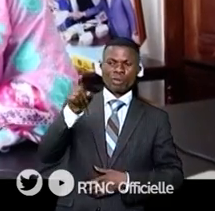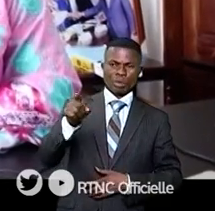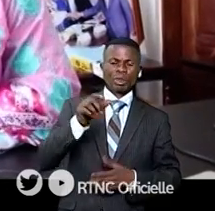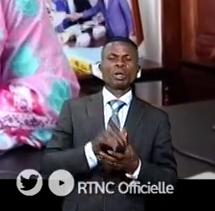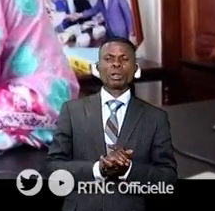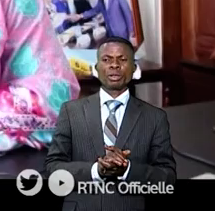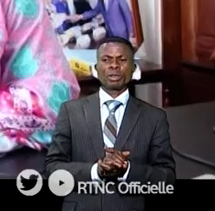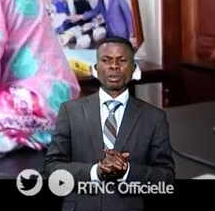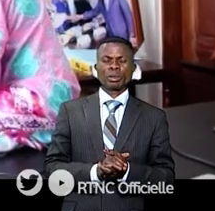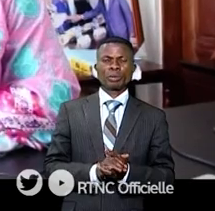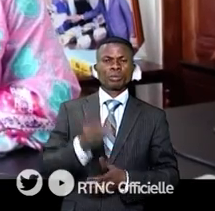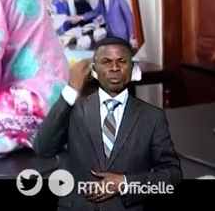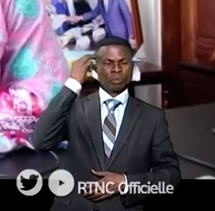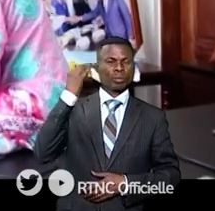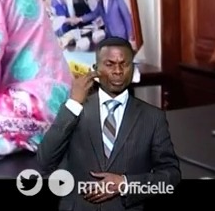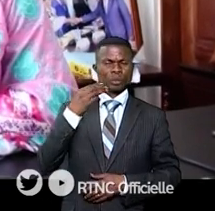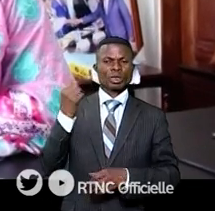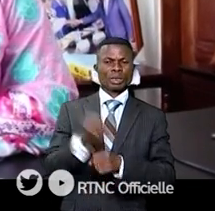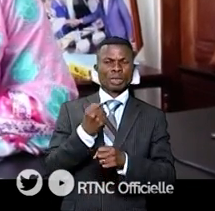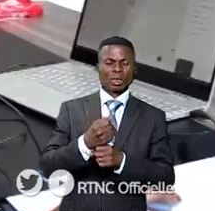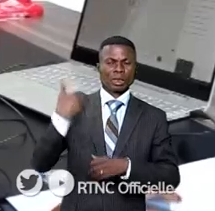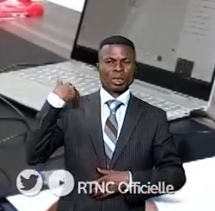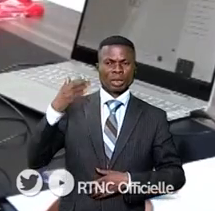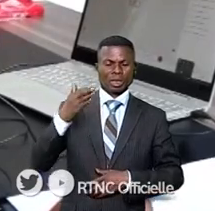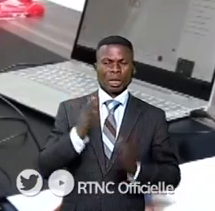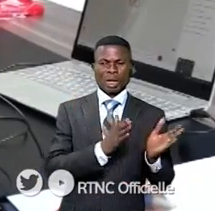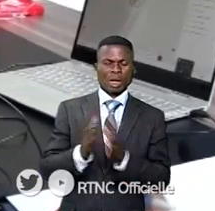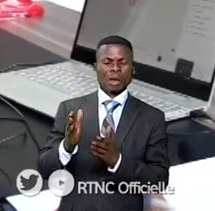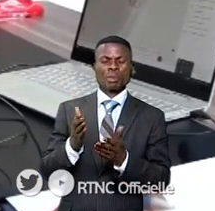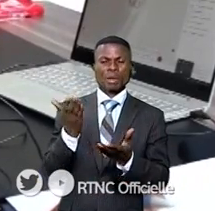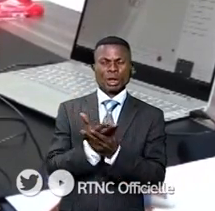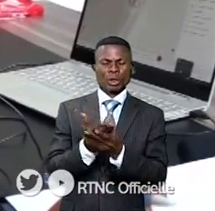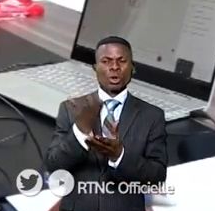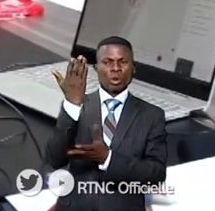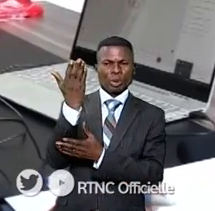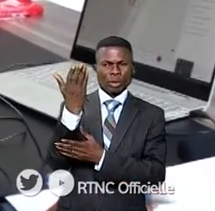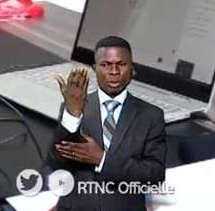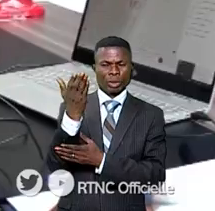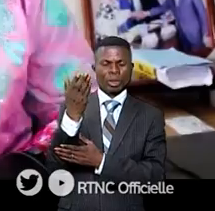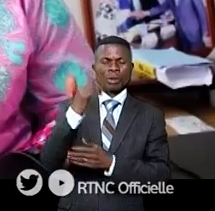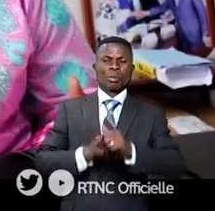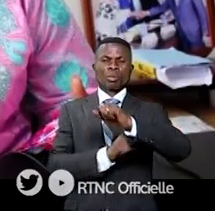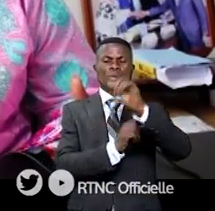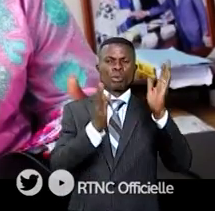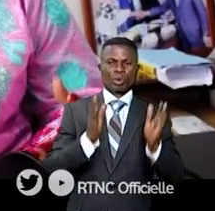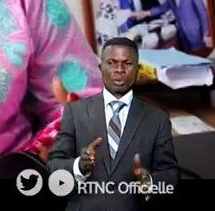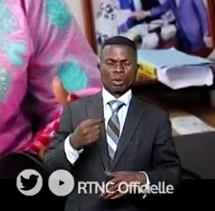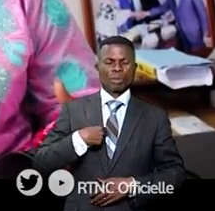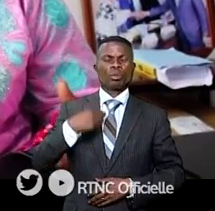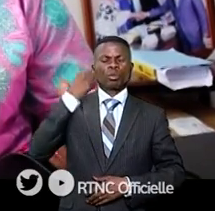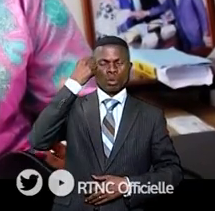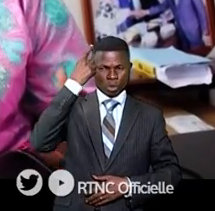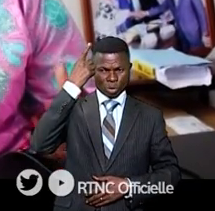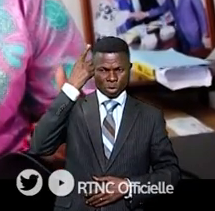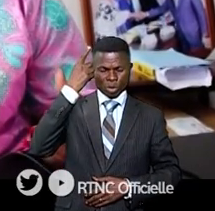Bosongo. Et le ministre de la fonction publique de formuler quelques recommandations à l'endroit de partenaires. Et je me suis rendu compte